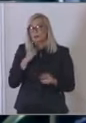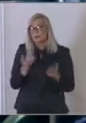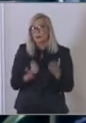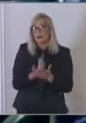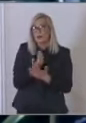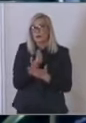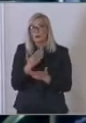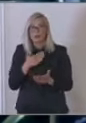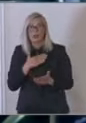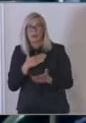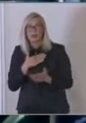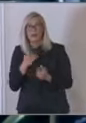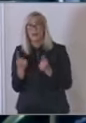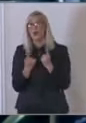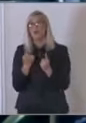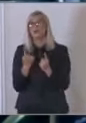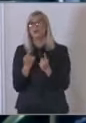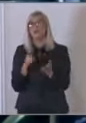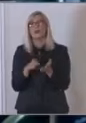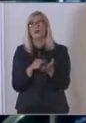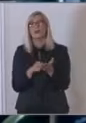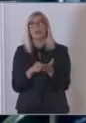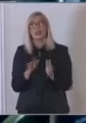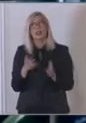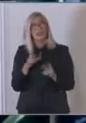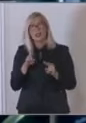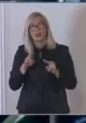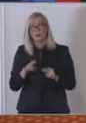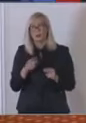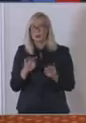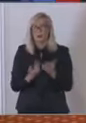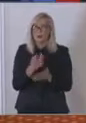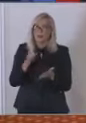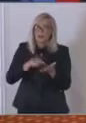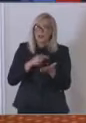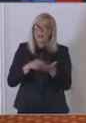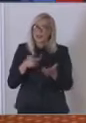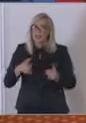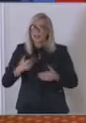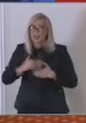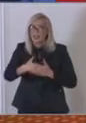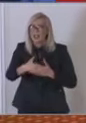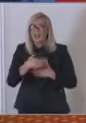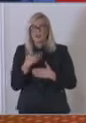teste? Faleminderit.